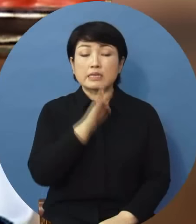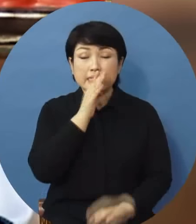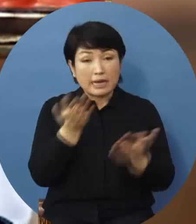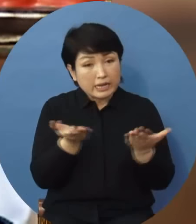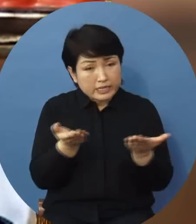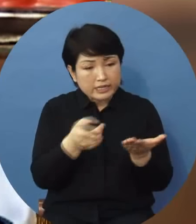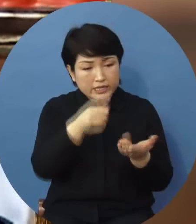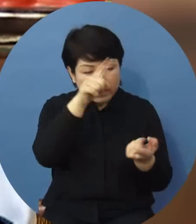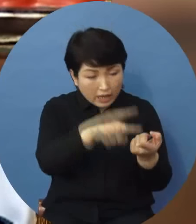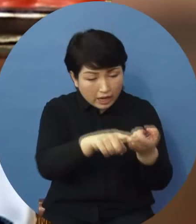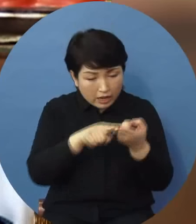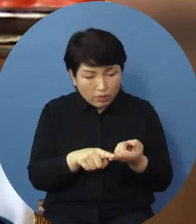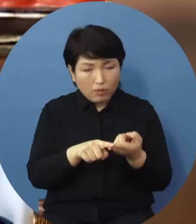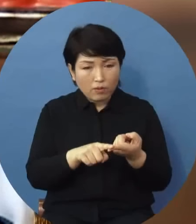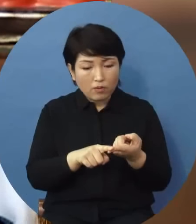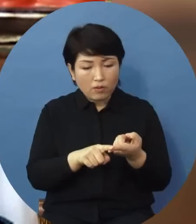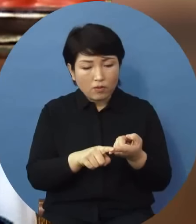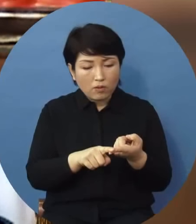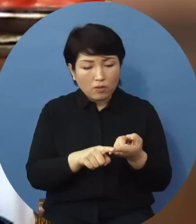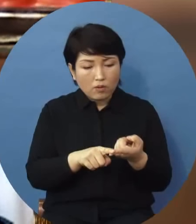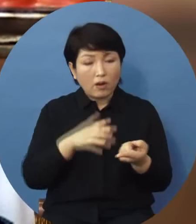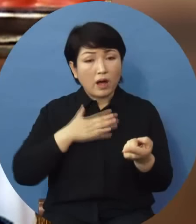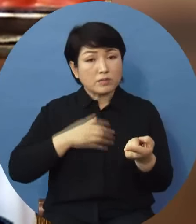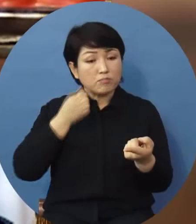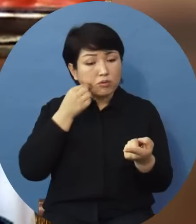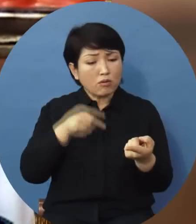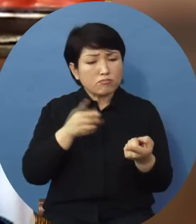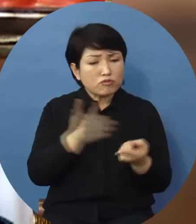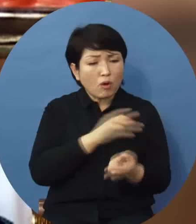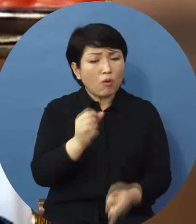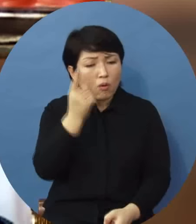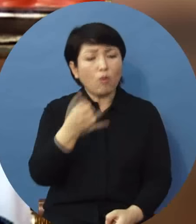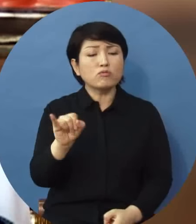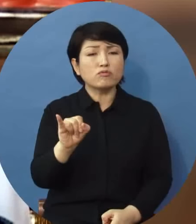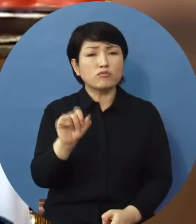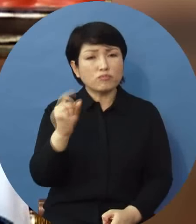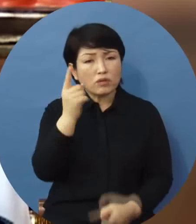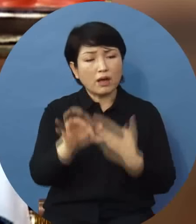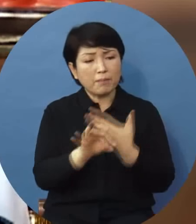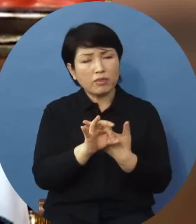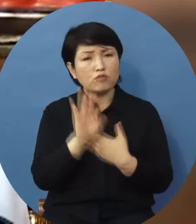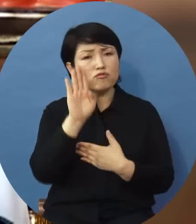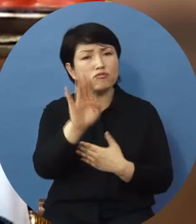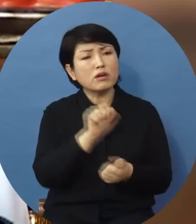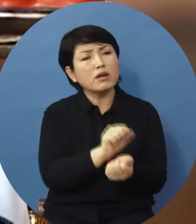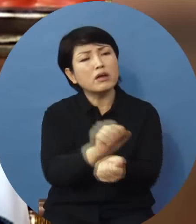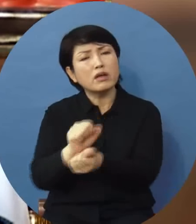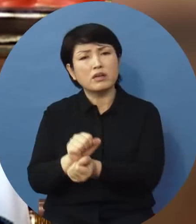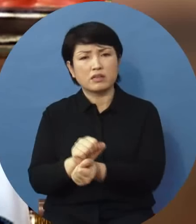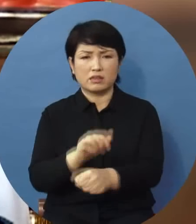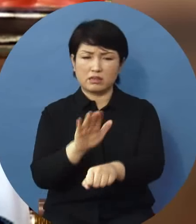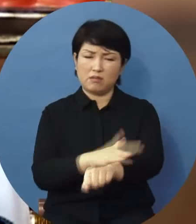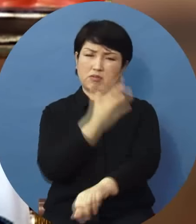사실을 알아차리는 그 자체에 오류가 생겨버리면 나머지는 연쇄적으로 다 잘못되어